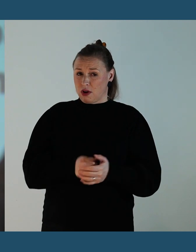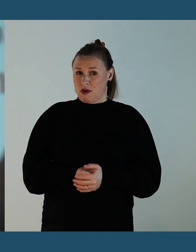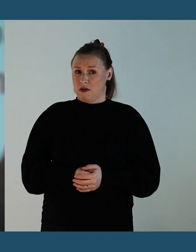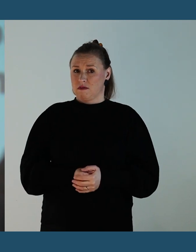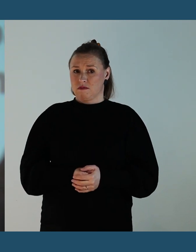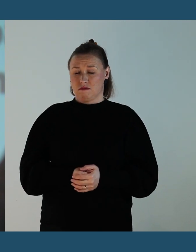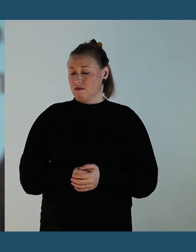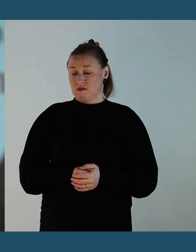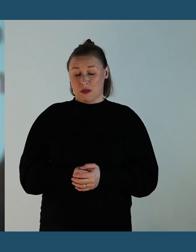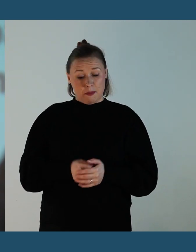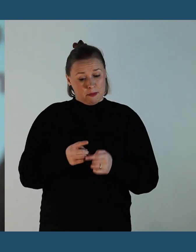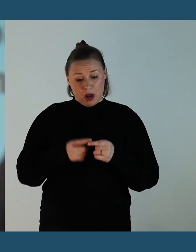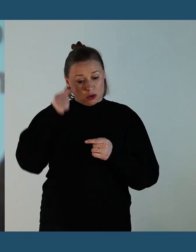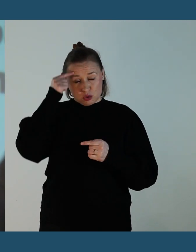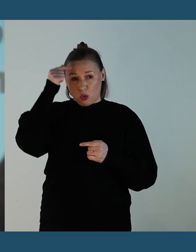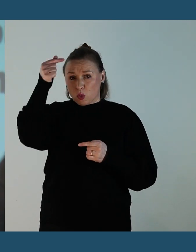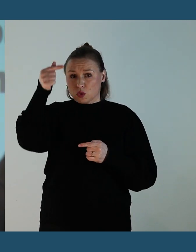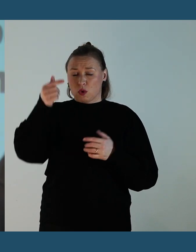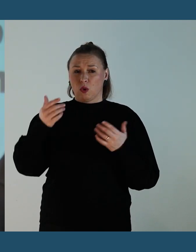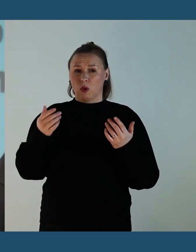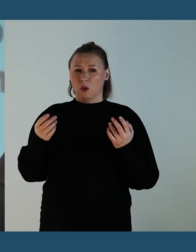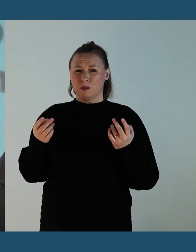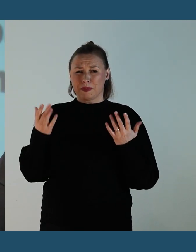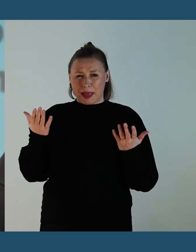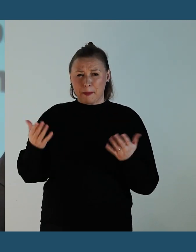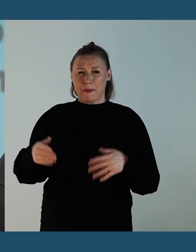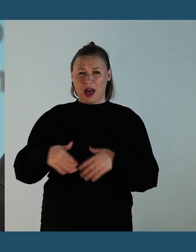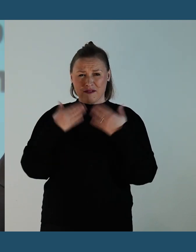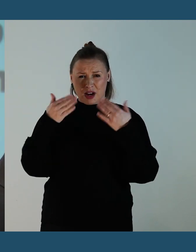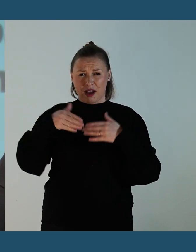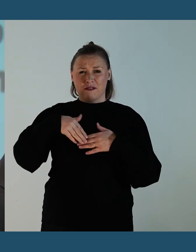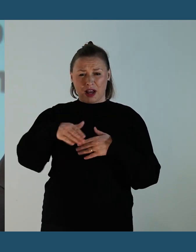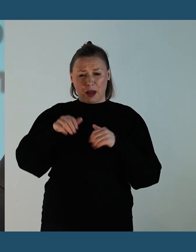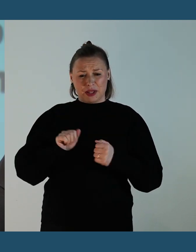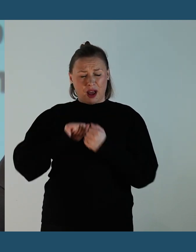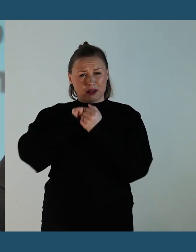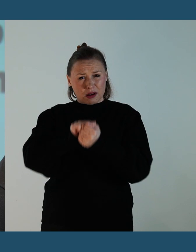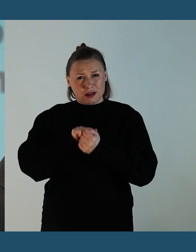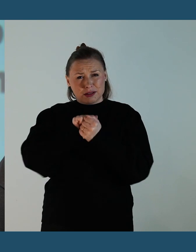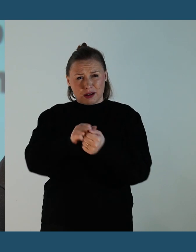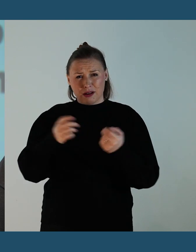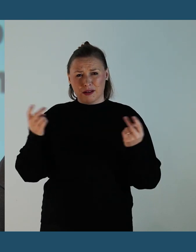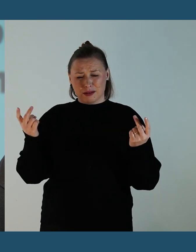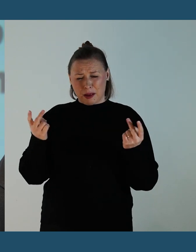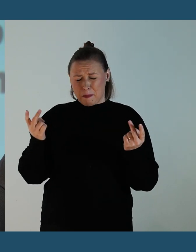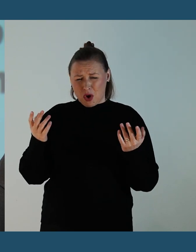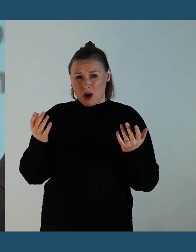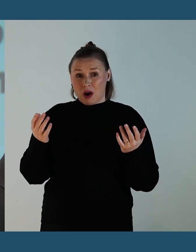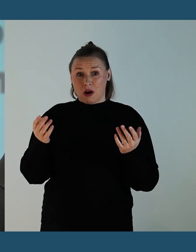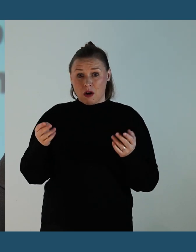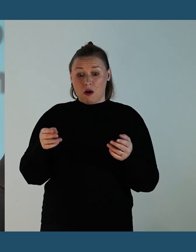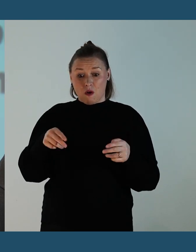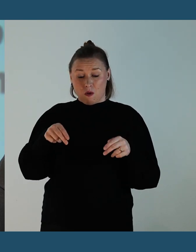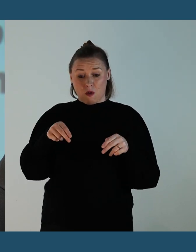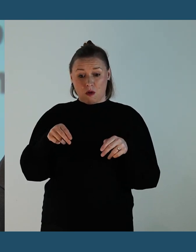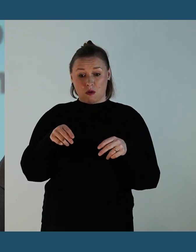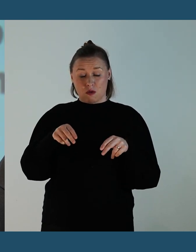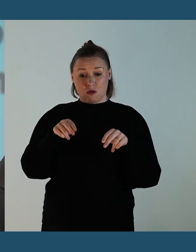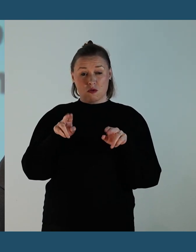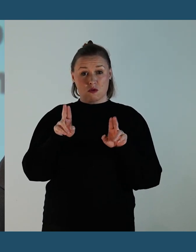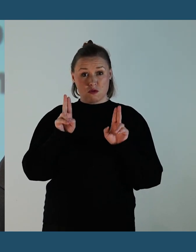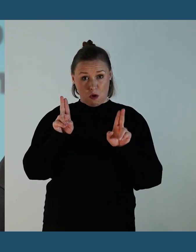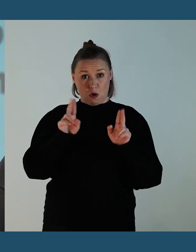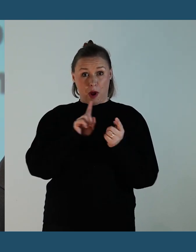en uskonut, että tänä päivänä meidän pitäisi vielä taistella näin vahvasti tällaisen normalisoituneen,